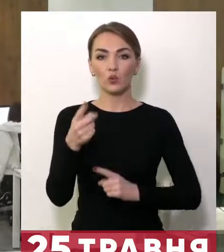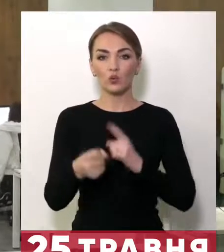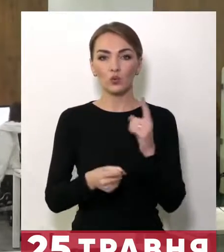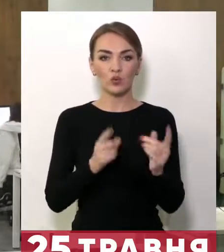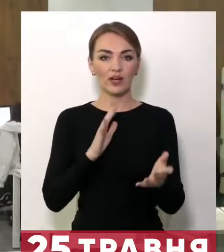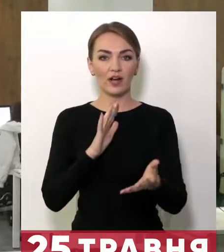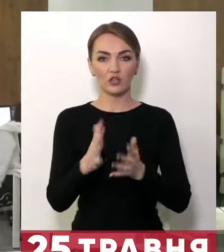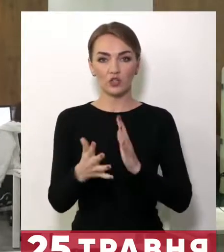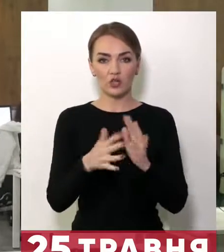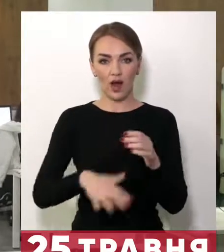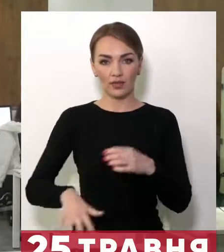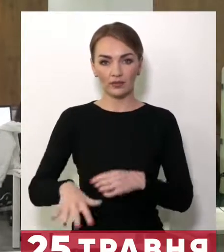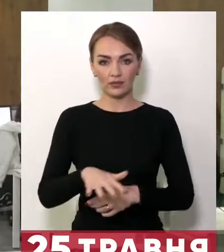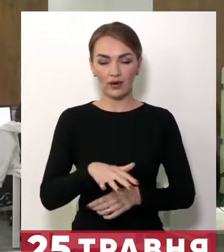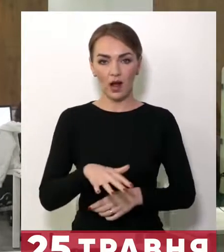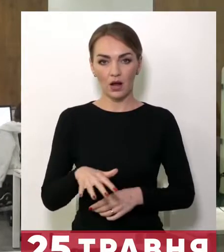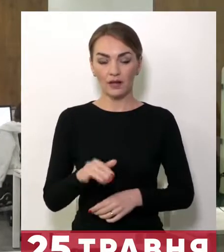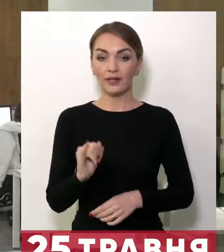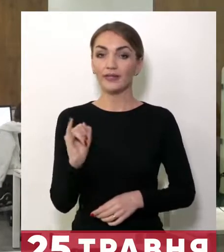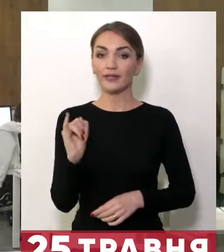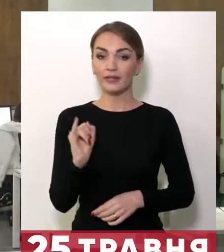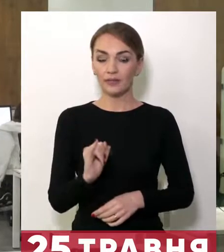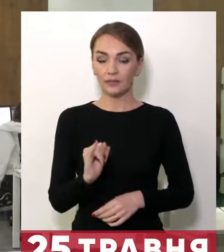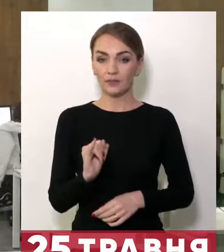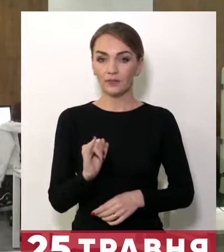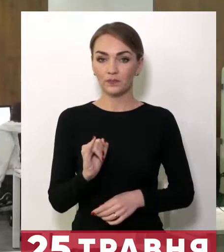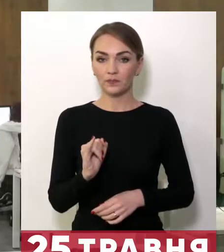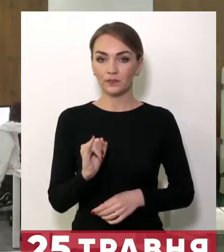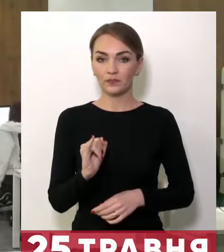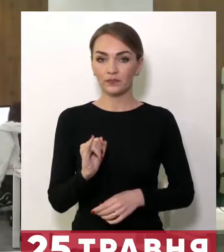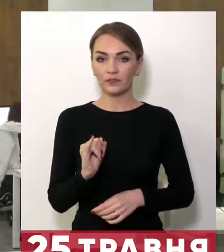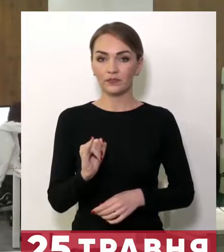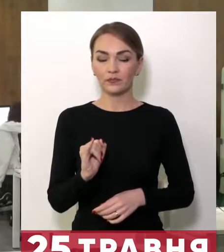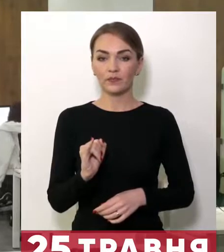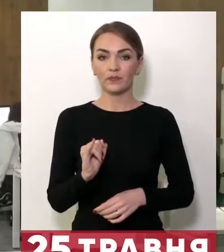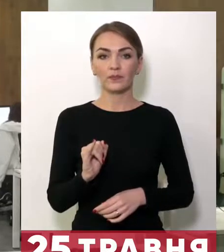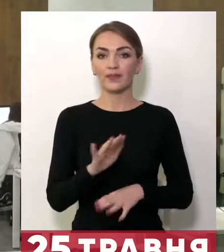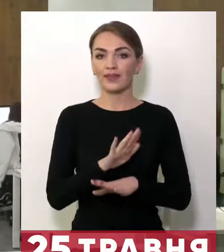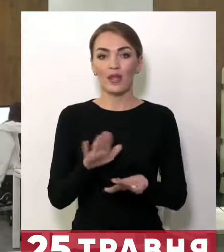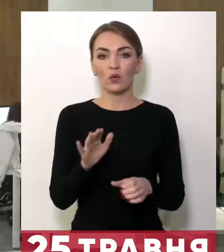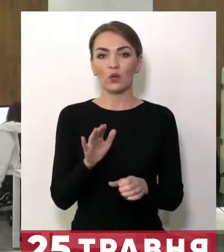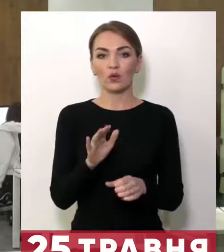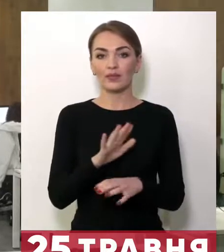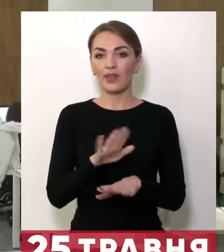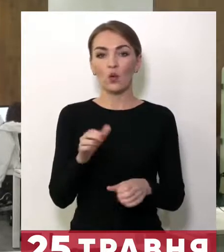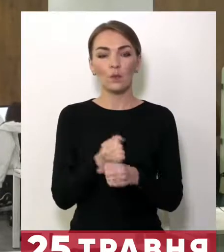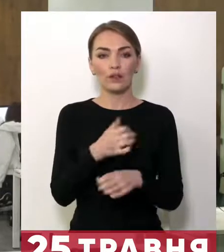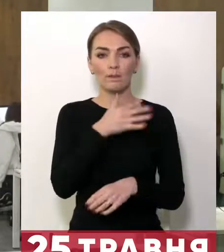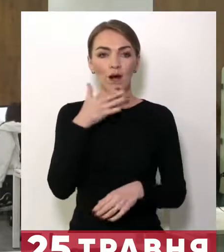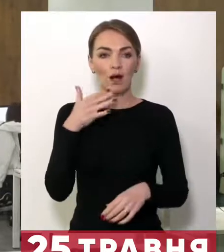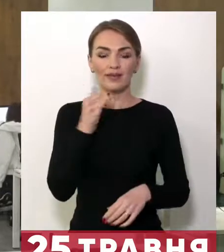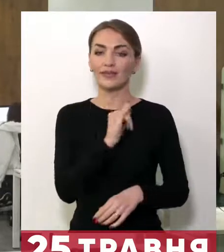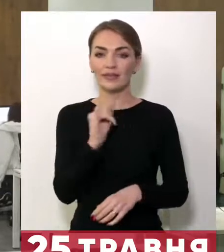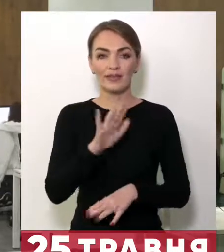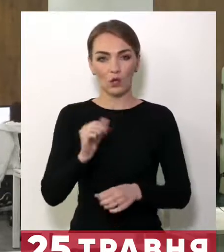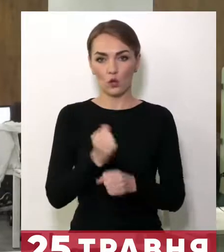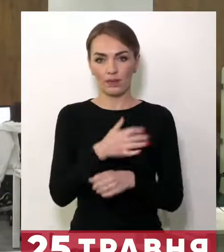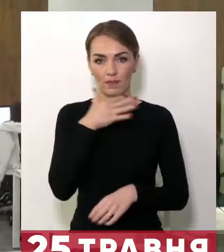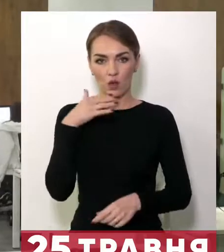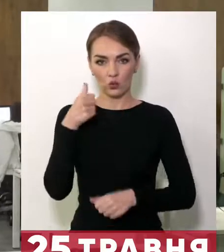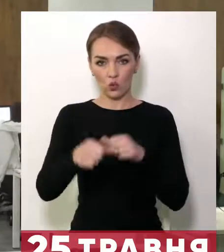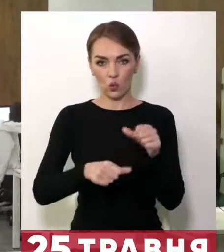реконструкцію Хрещатика. І її не робили вже багато років,